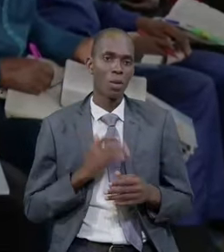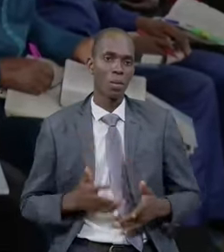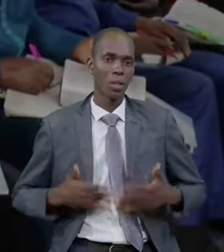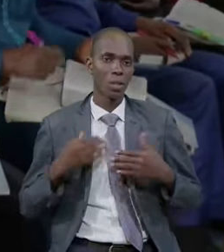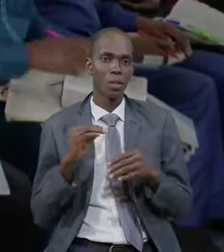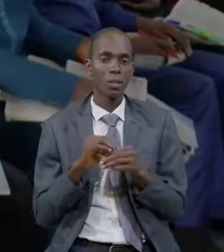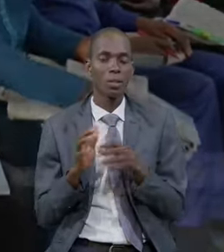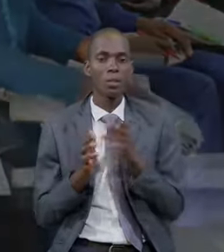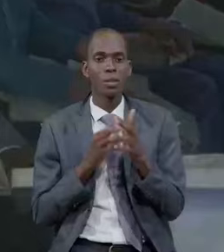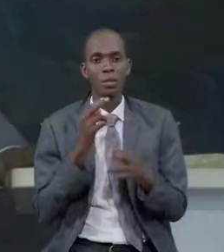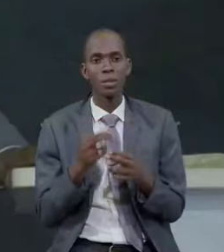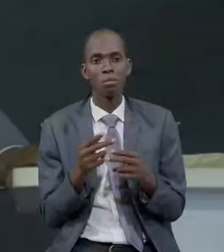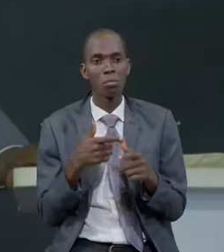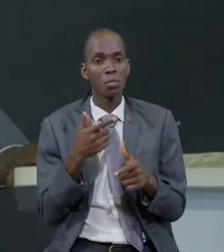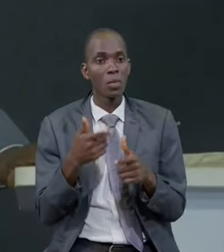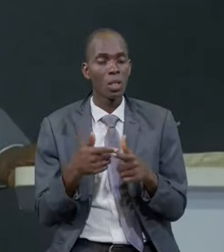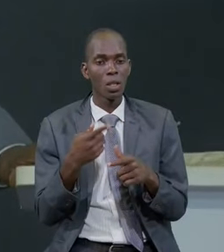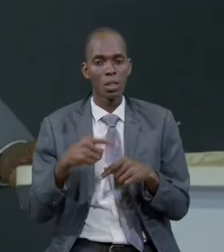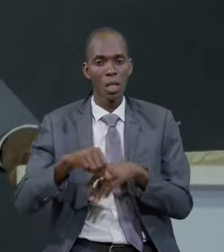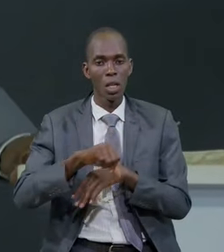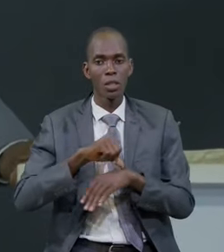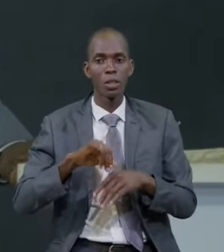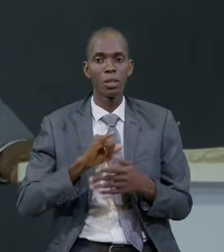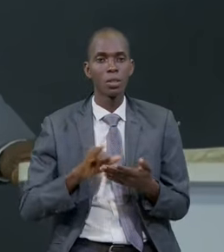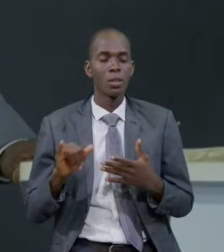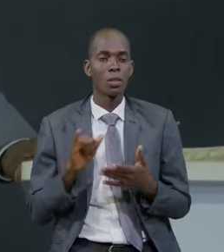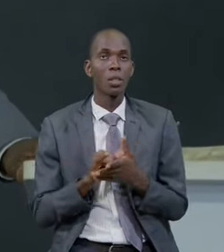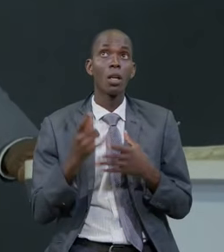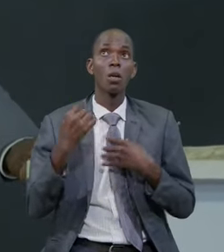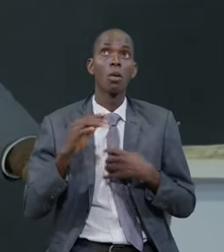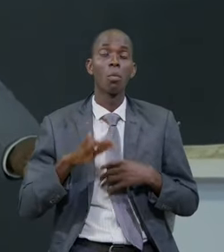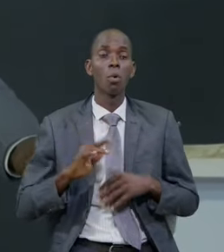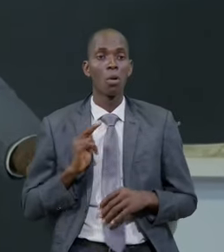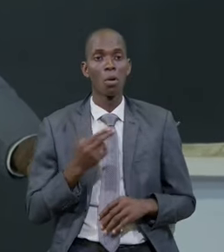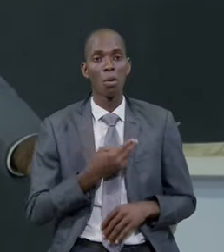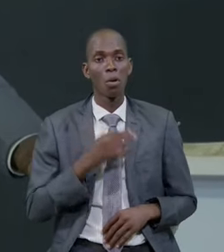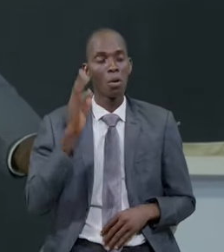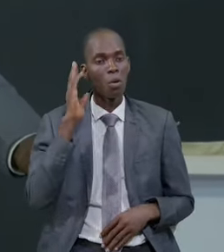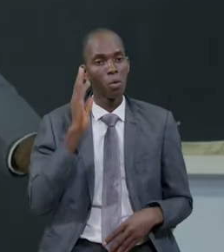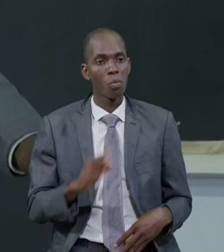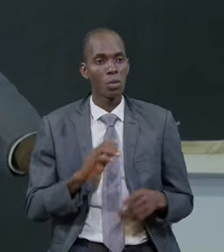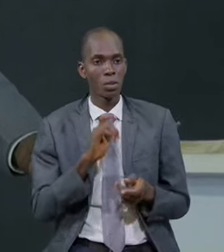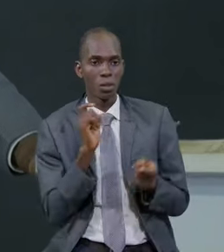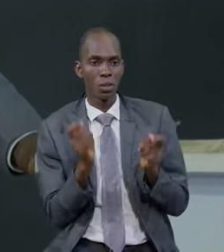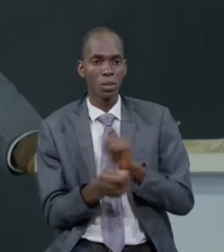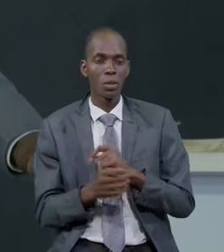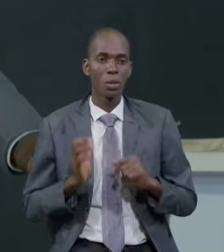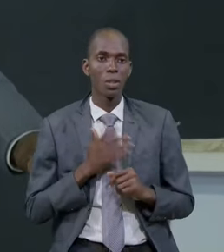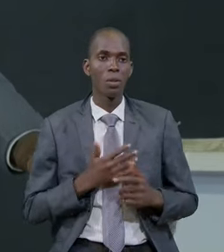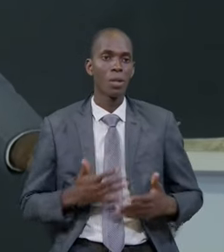Ensuite, l'onction qui vient sur nous va transfigurer nos vies, changer nos